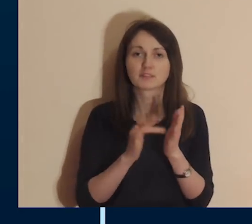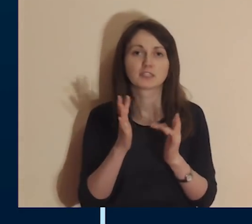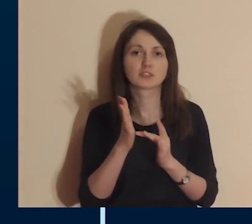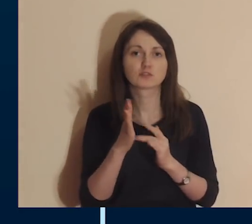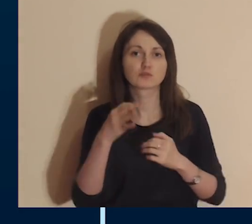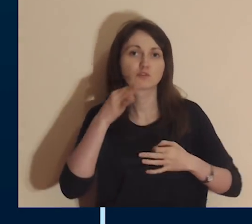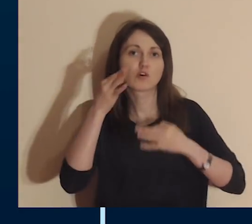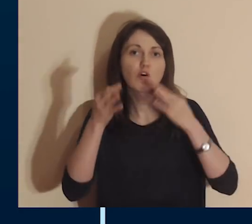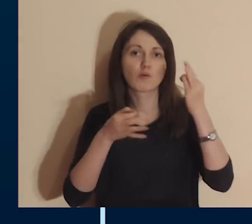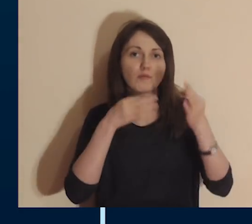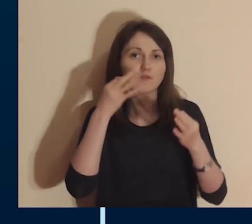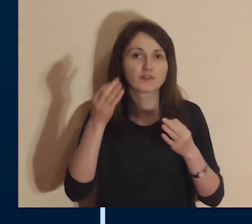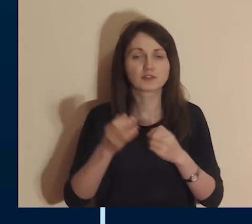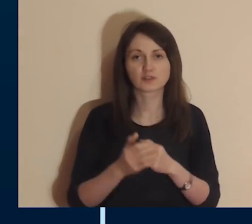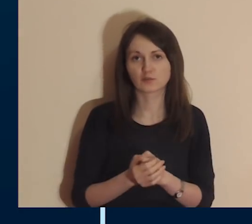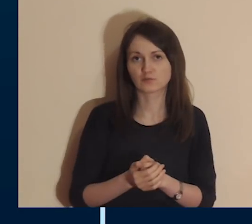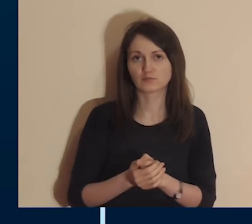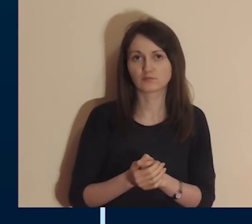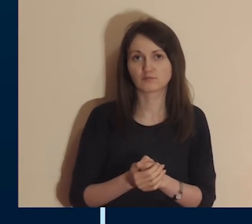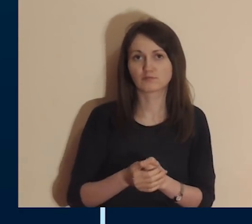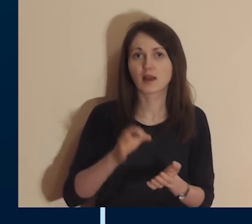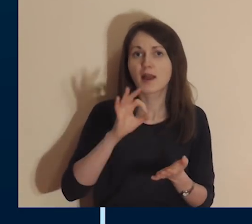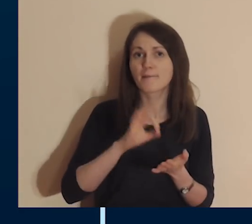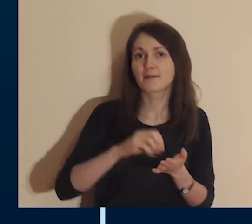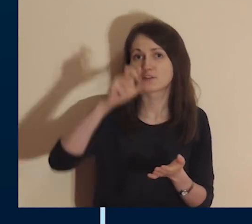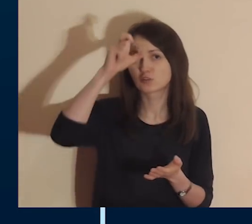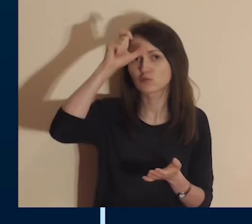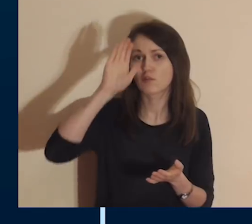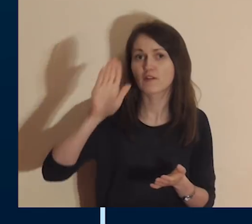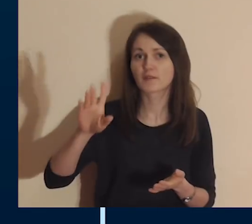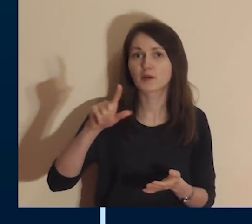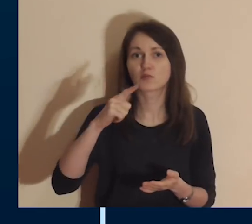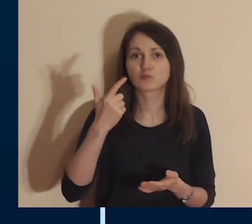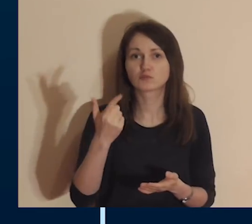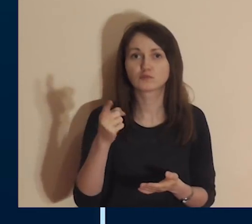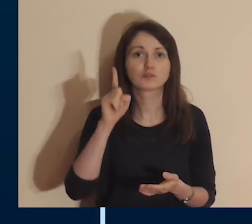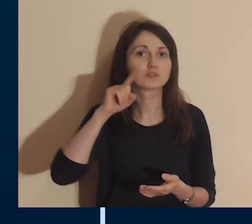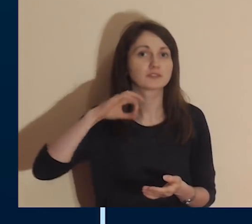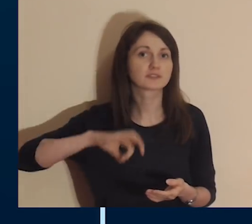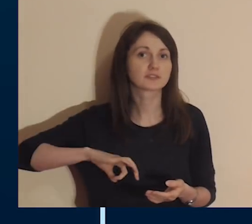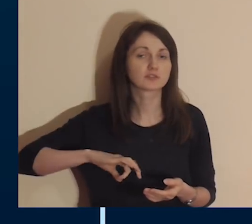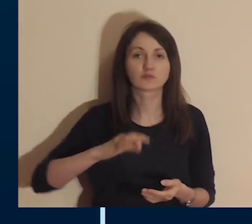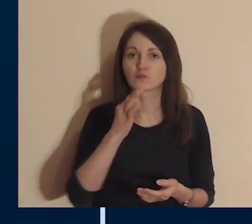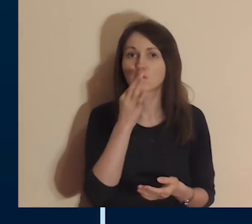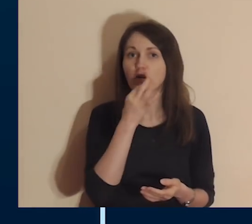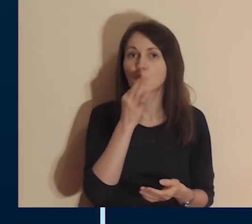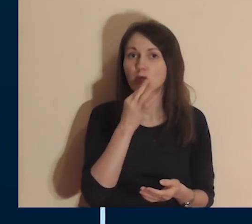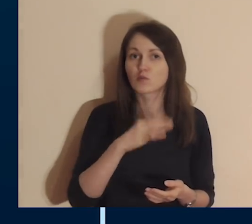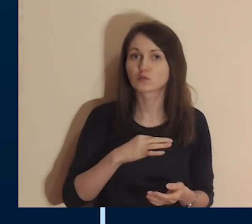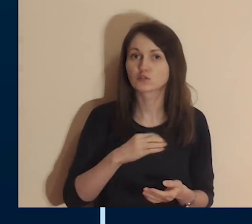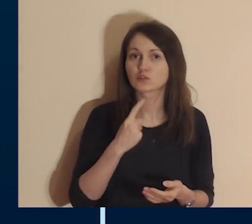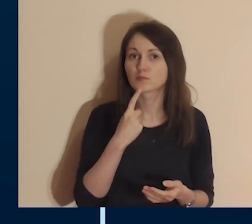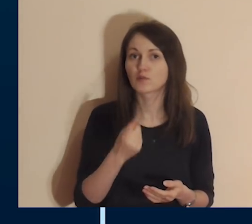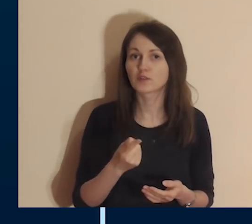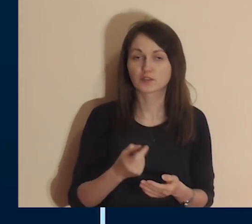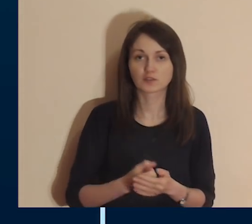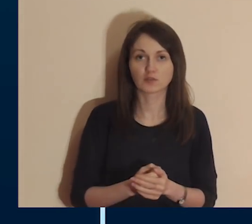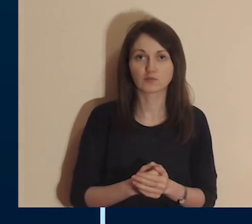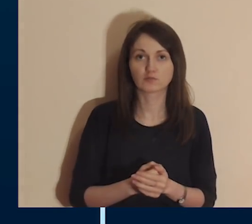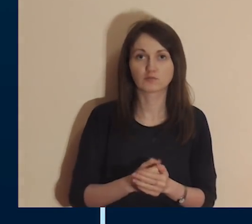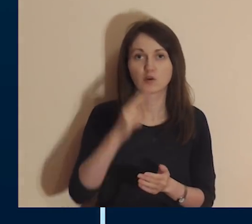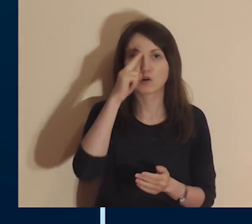Opowiedział im wtedy następującą przypowieść. Pewien człowiek miał dwóch synów. Młodszy z nich rzekł do